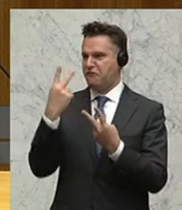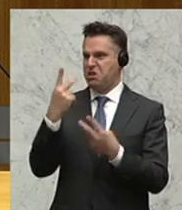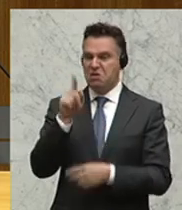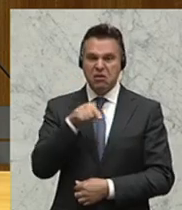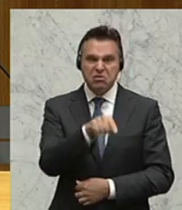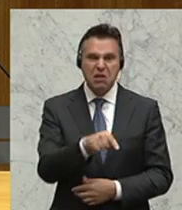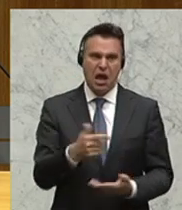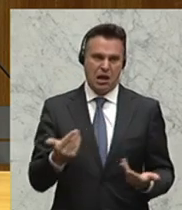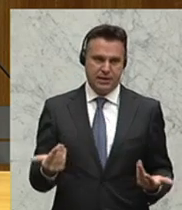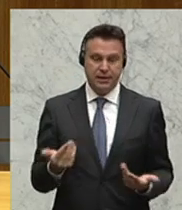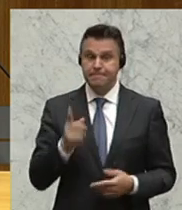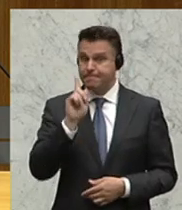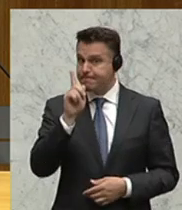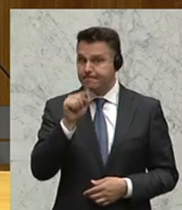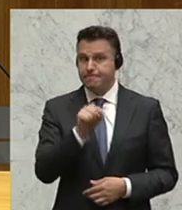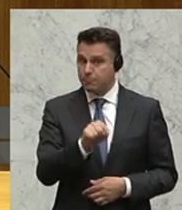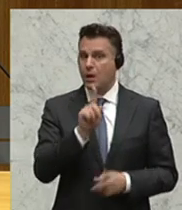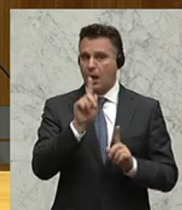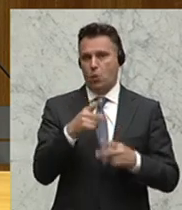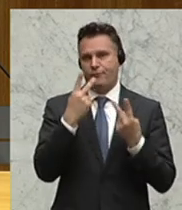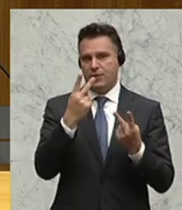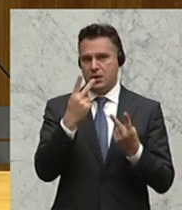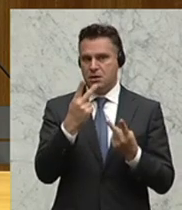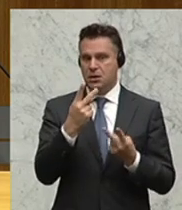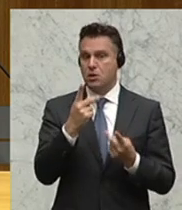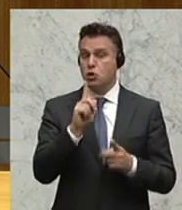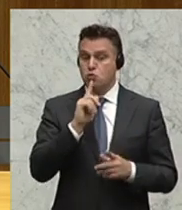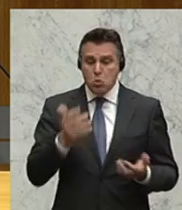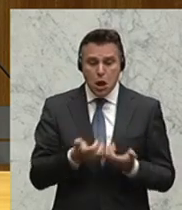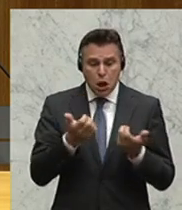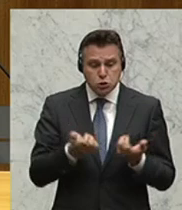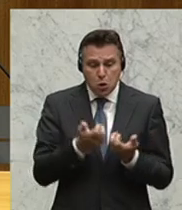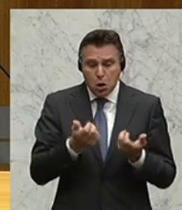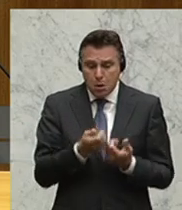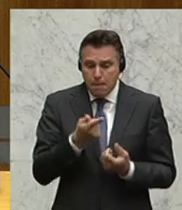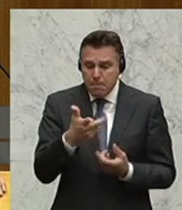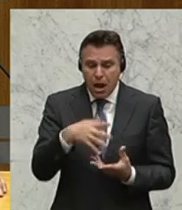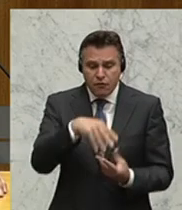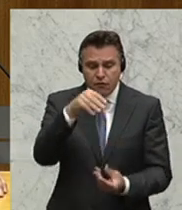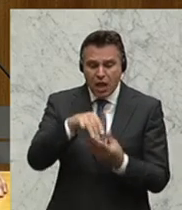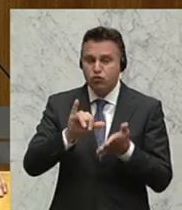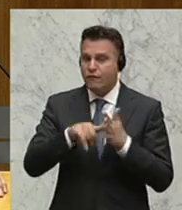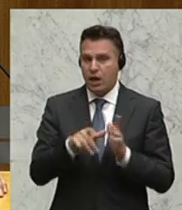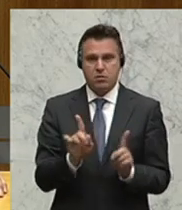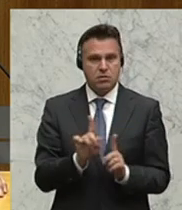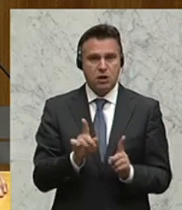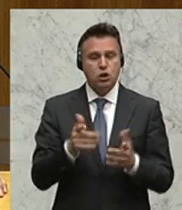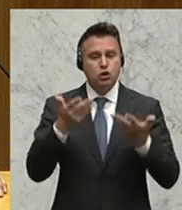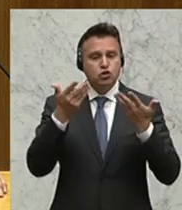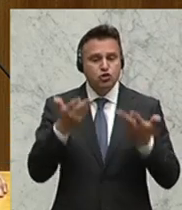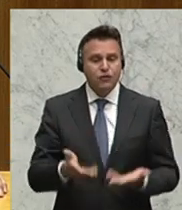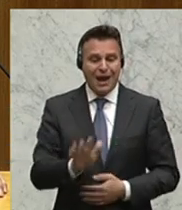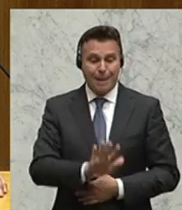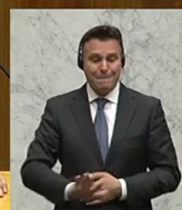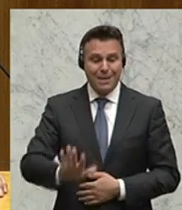sagen, dass es hier bei dem Thema um mehr geht als um ein paar Flaschen Wein. Es geht um die Entwicklung einer extrem strukturschwachen